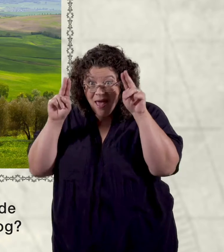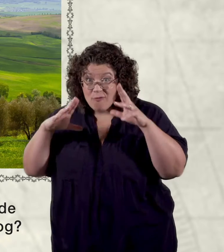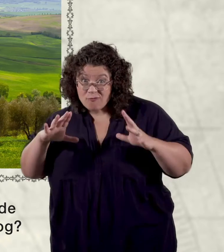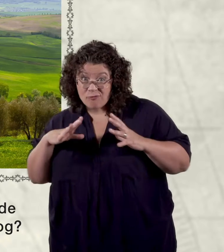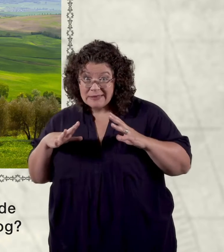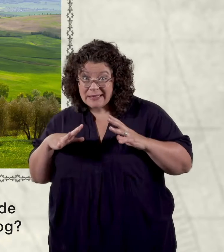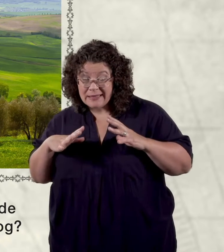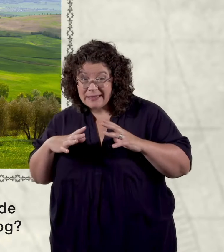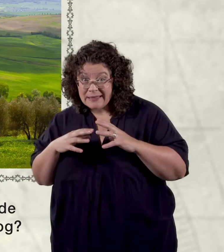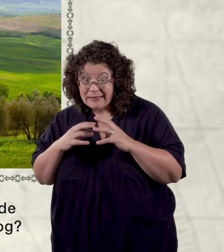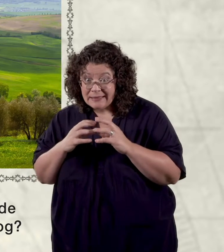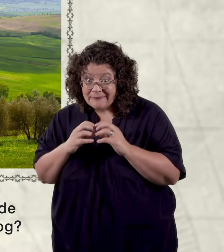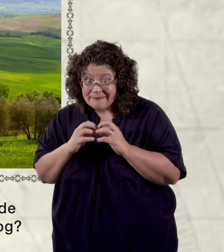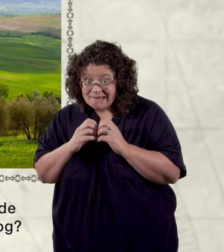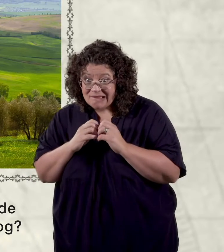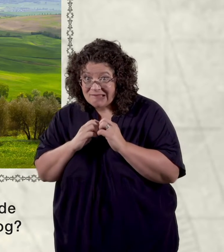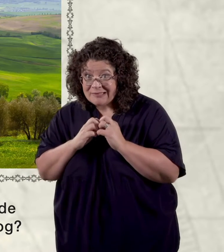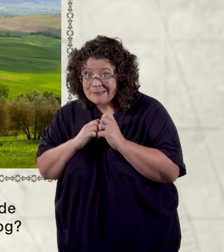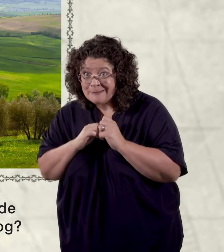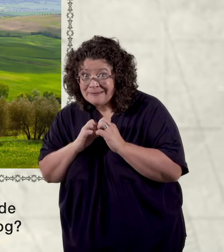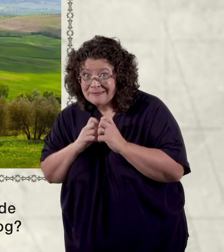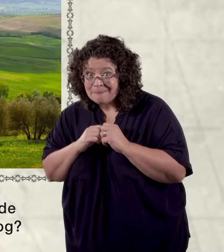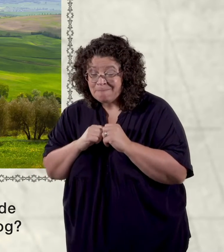mi fydd y Celtiaid yn colli. Ie, sgwarnog?